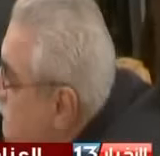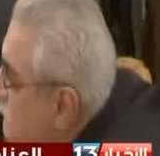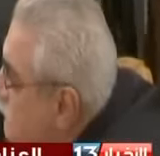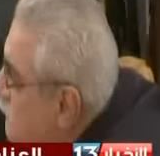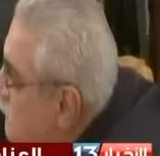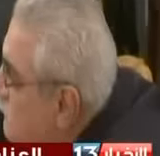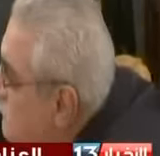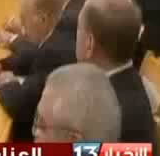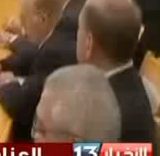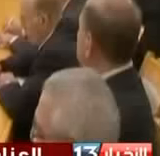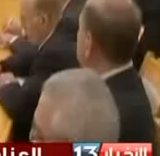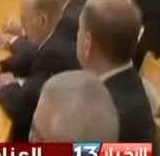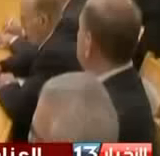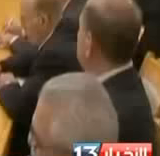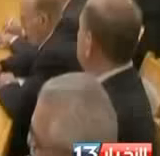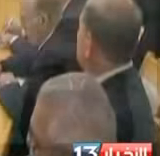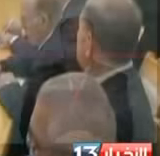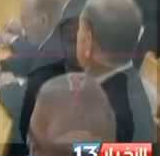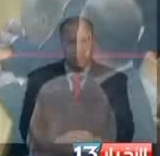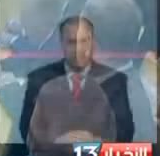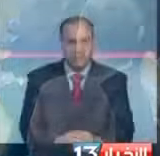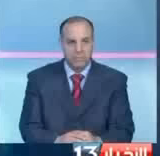فيها.